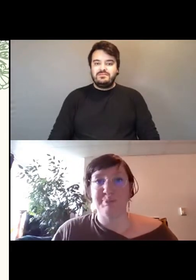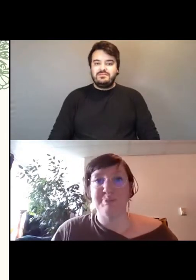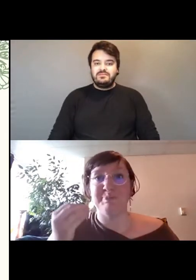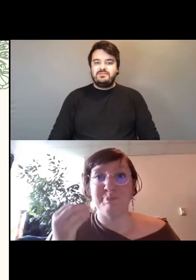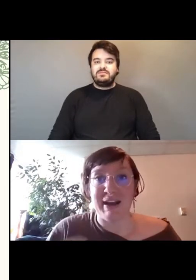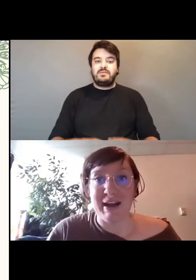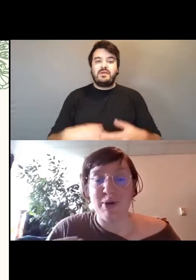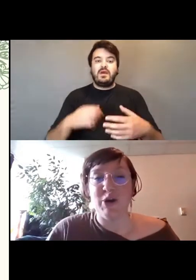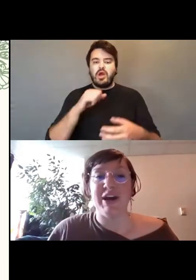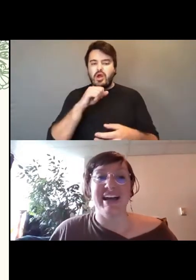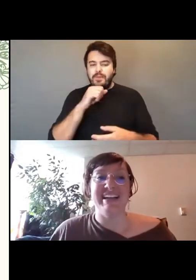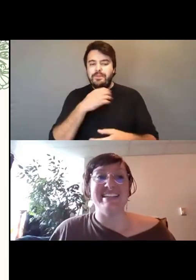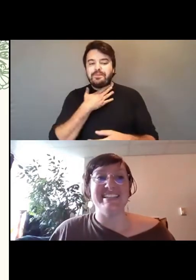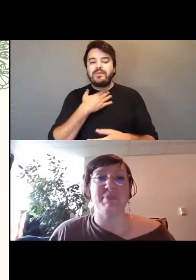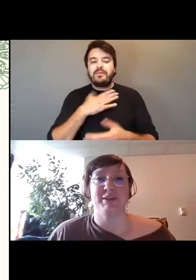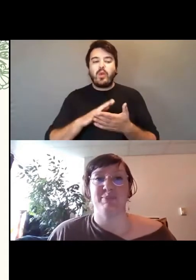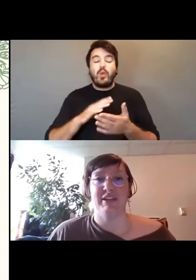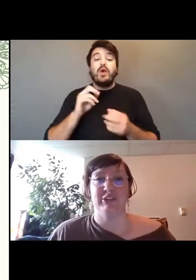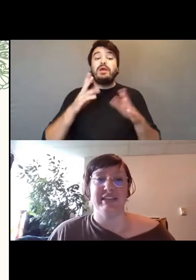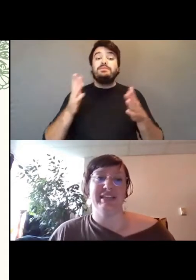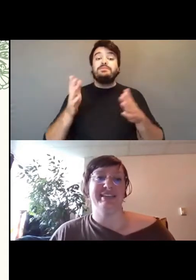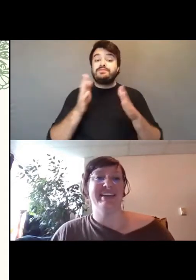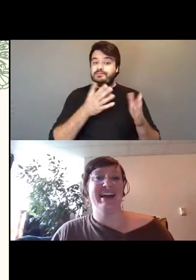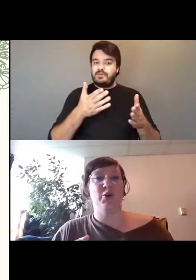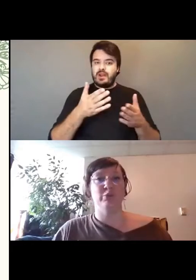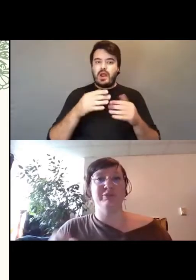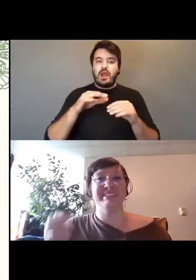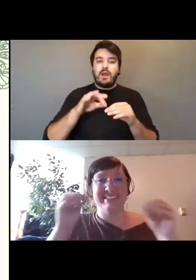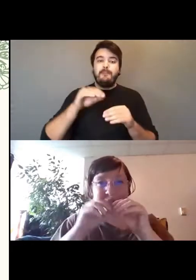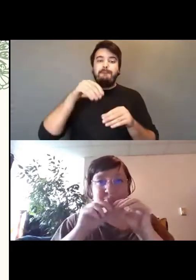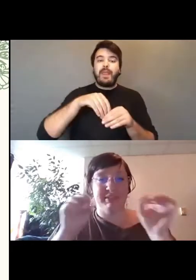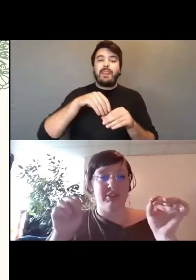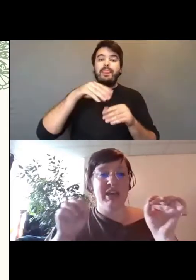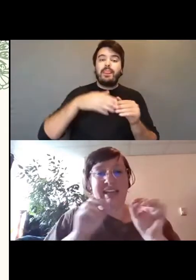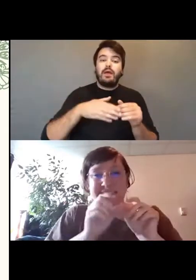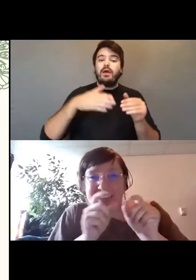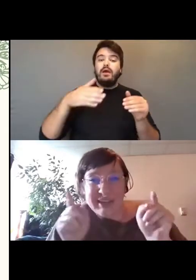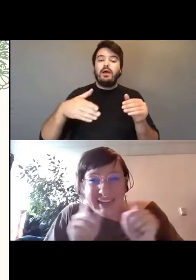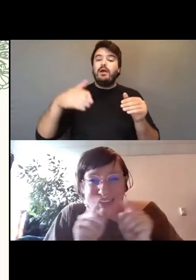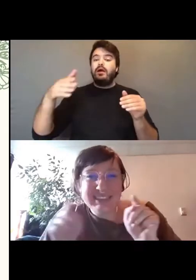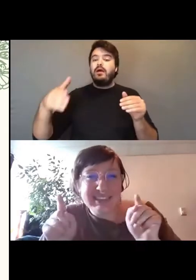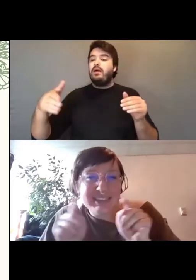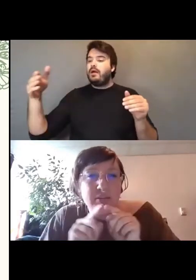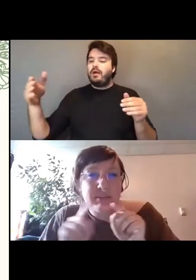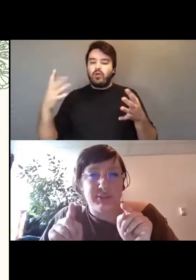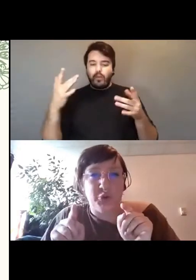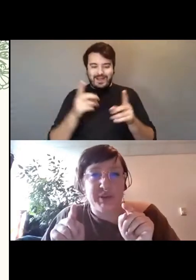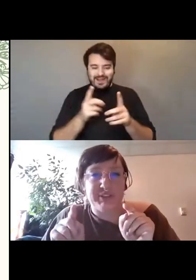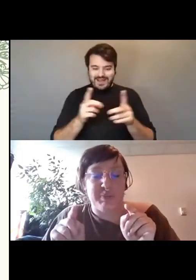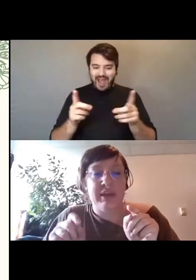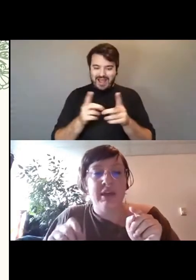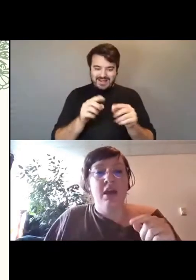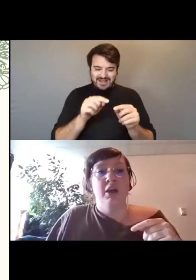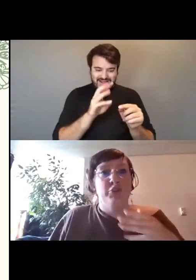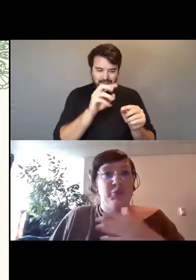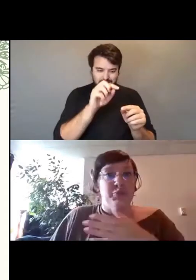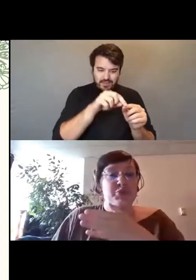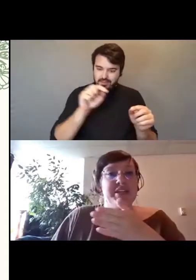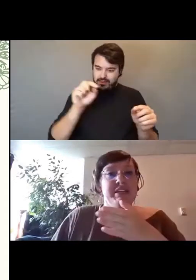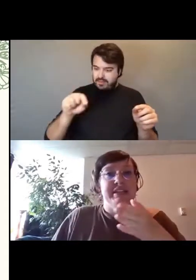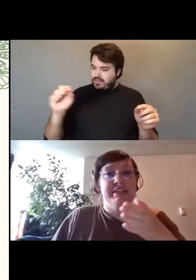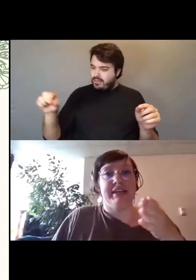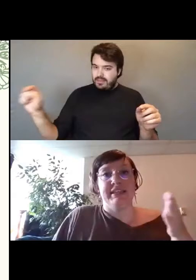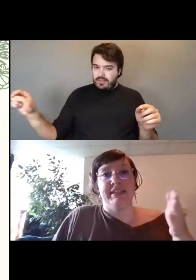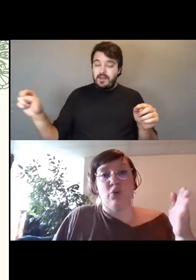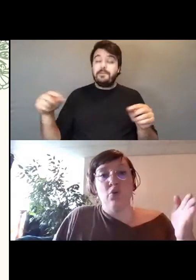Alors, par rapport à l'espacement de l'aneth, quand on sème ça, c'est à quelle distance est-ce qu'on doit semer?